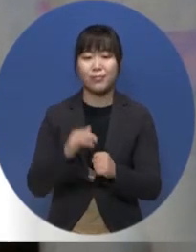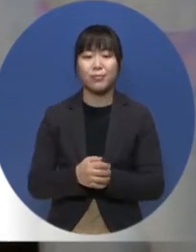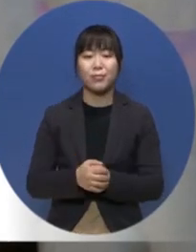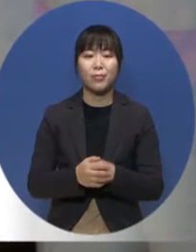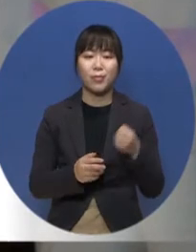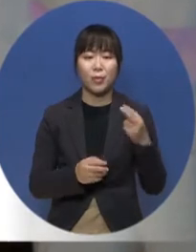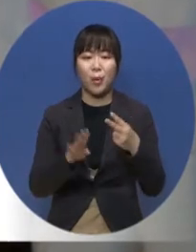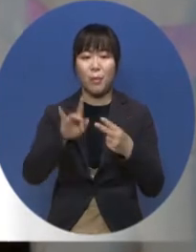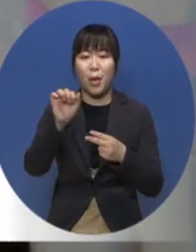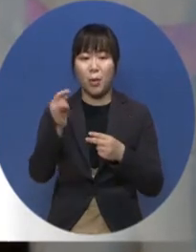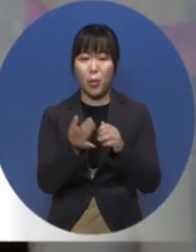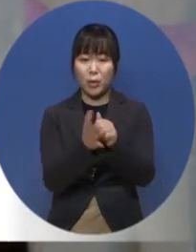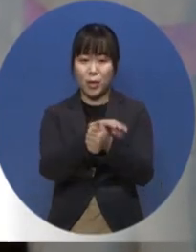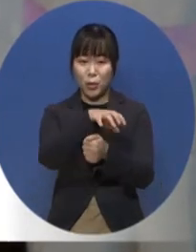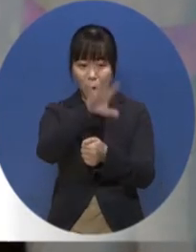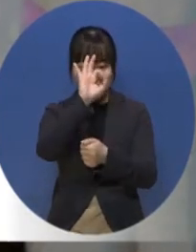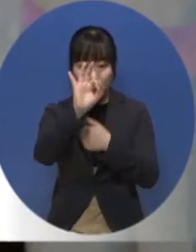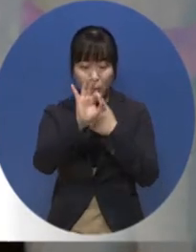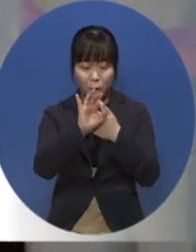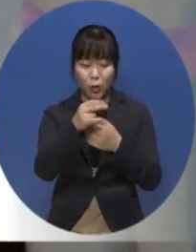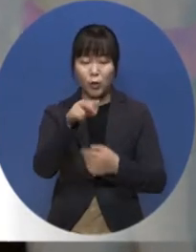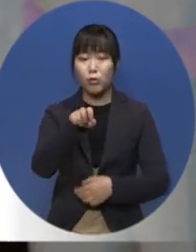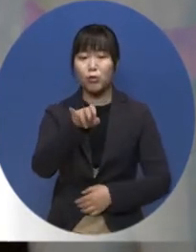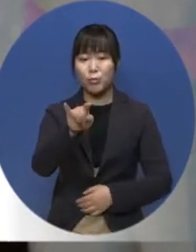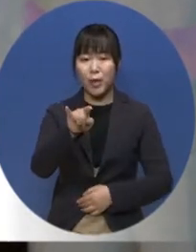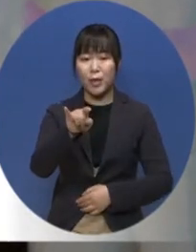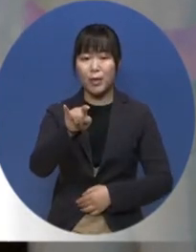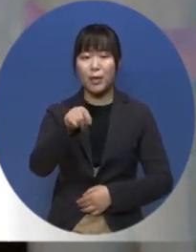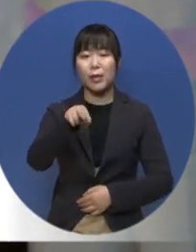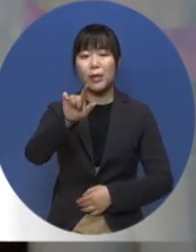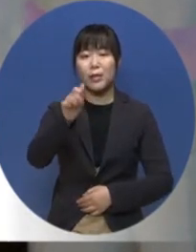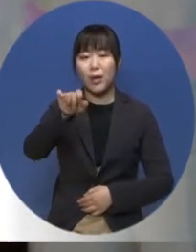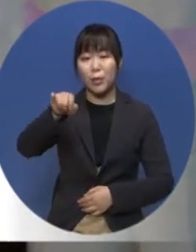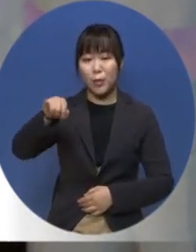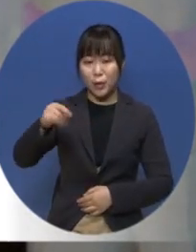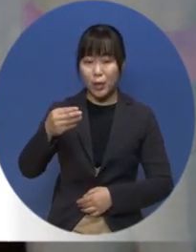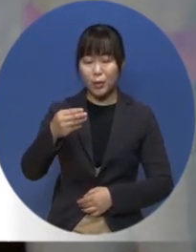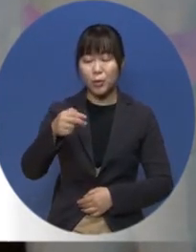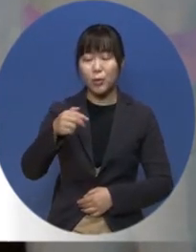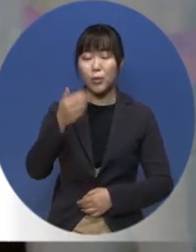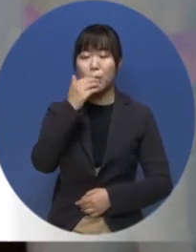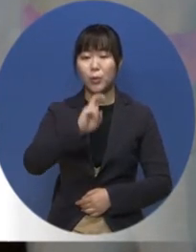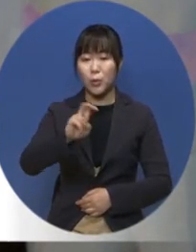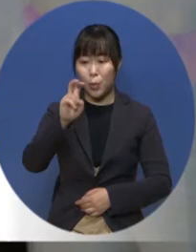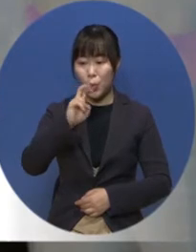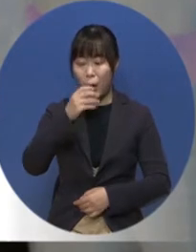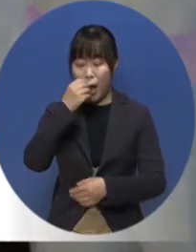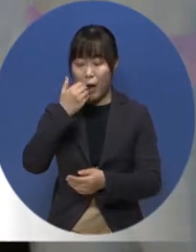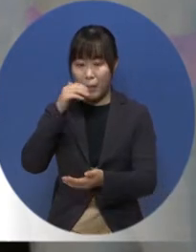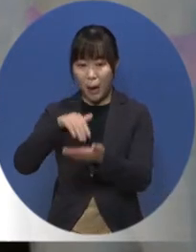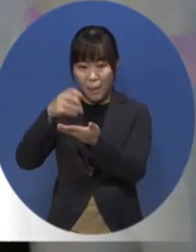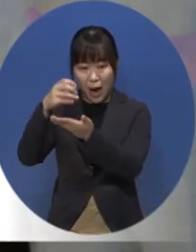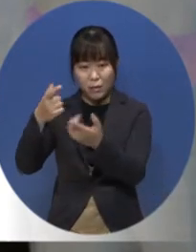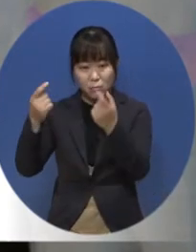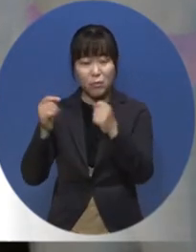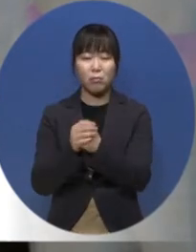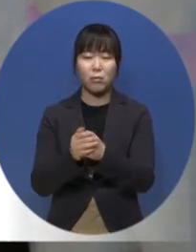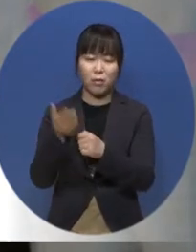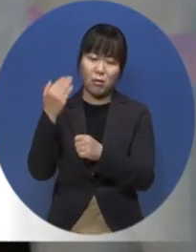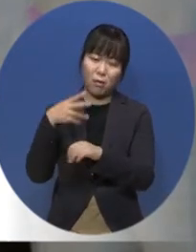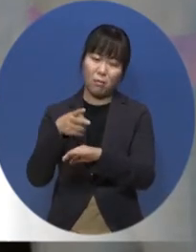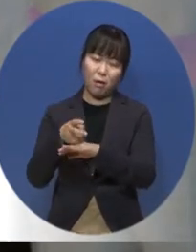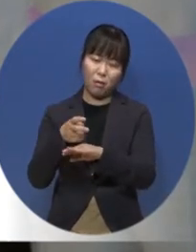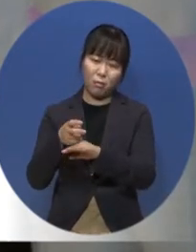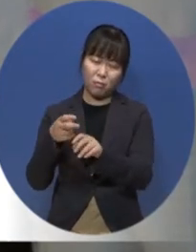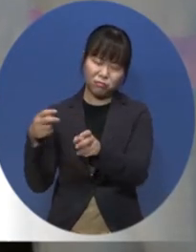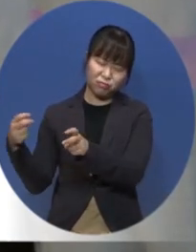다음에 배 우산 3 감은 에 2매 삼거리 라는 노래 기를 세워 놓고 옛날에는 버스 감 있을 때 시 와서